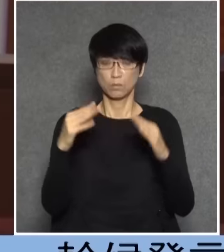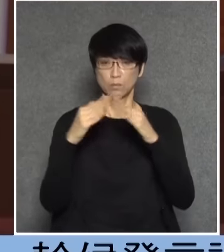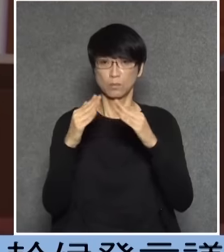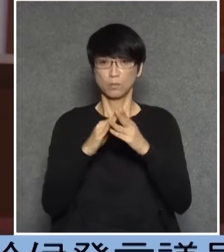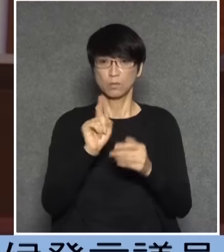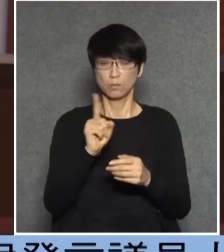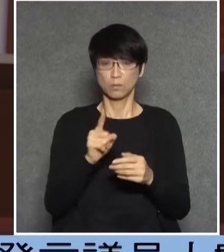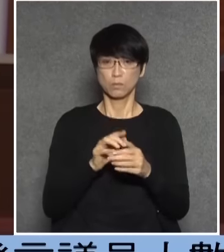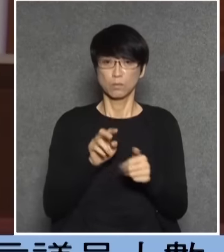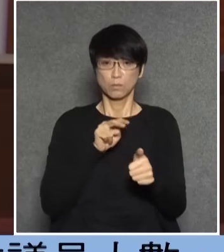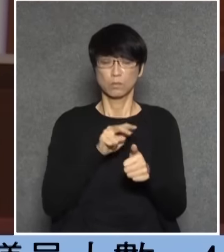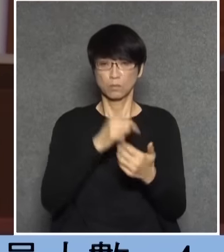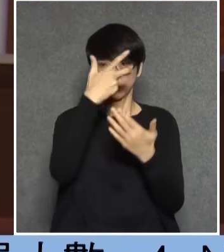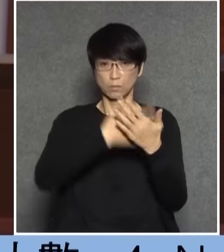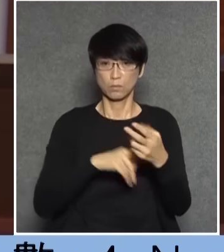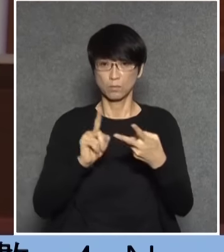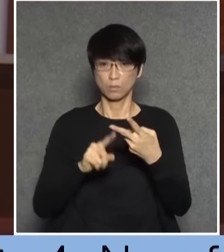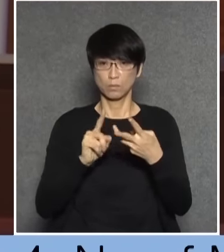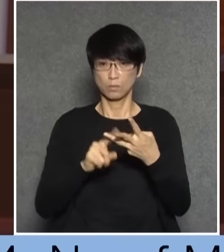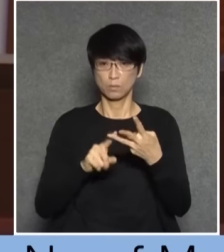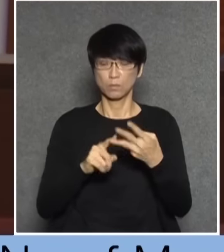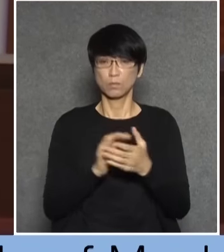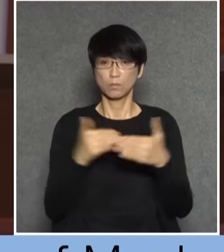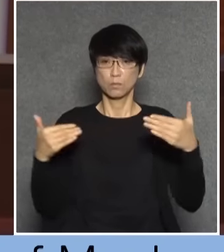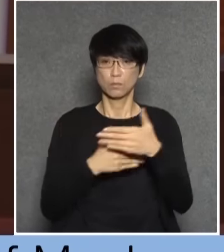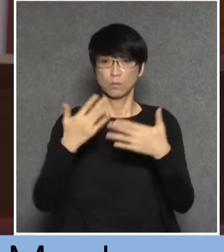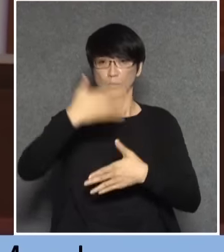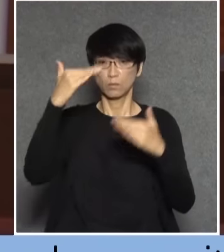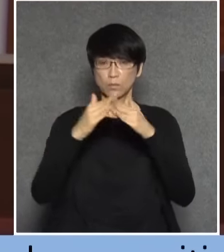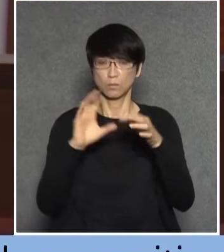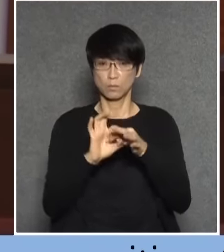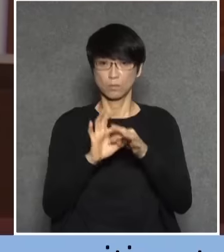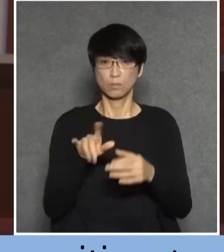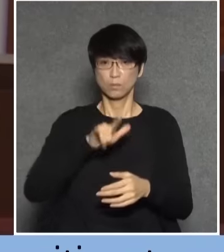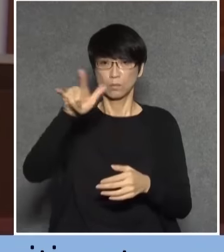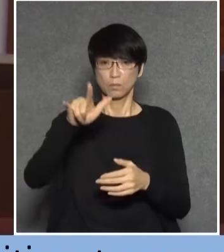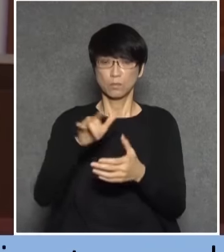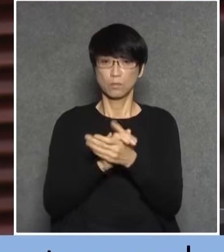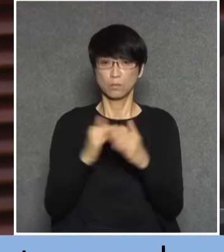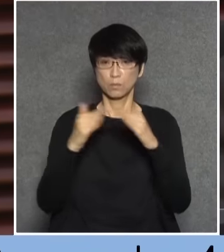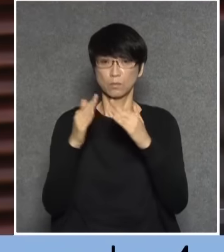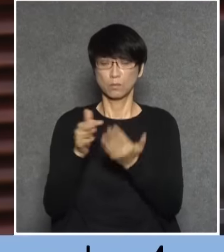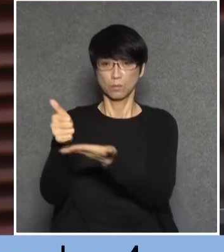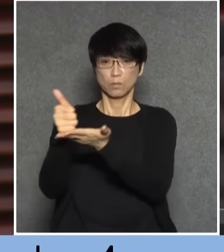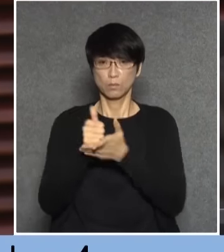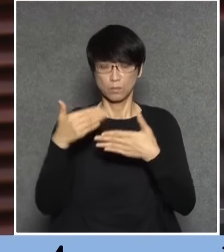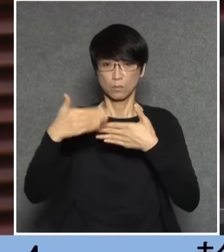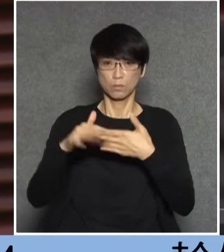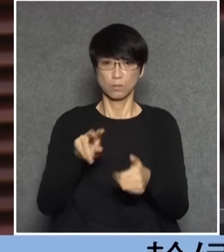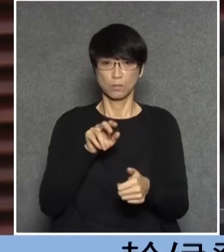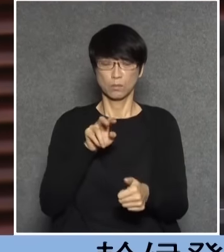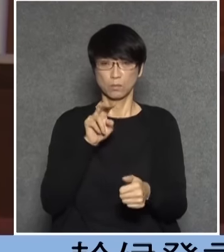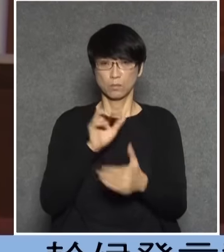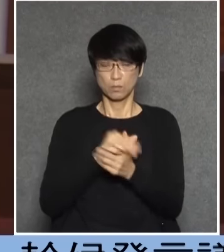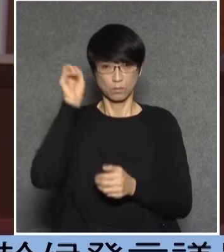棄使用管理系統？及三、鑑於運房局要決定就空管系統聘用海外顧問，該顧問將會負責的